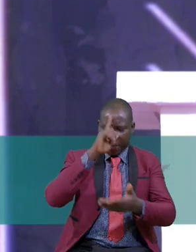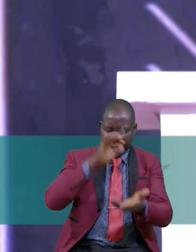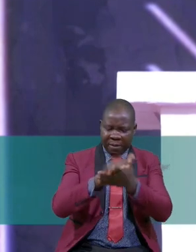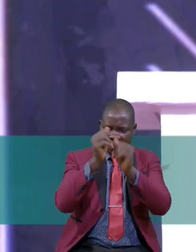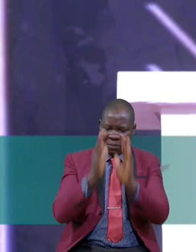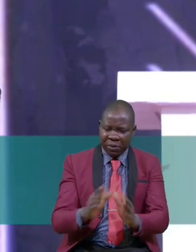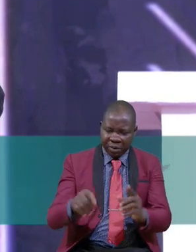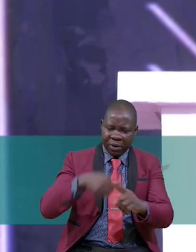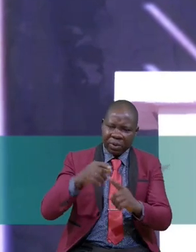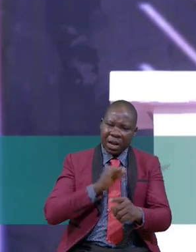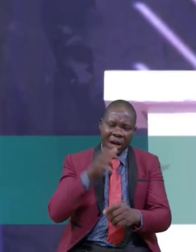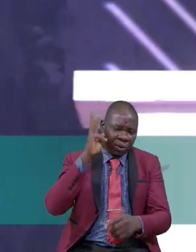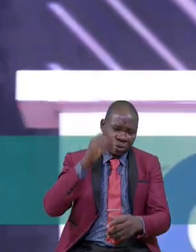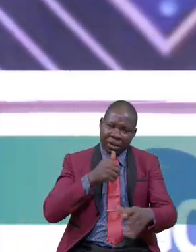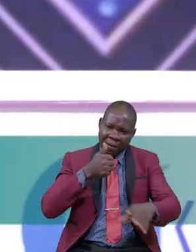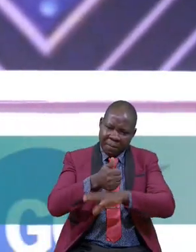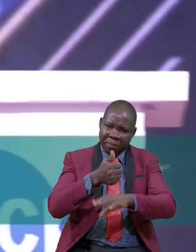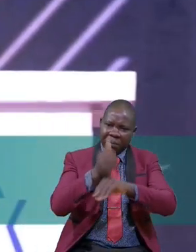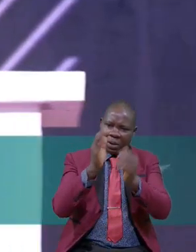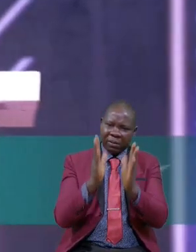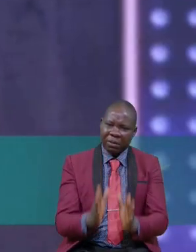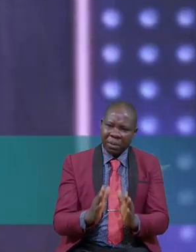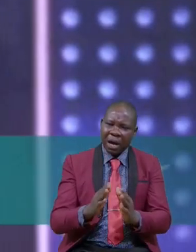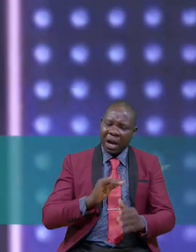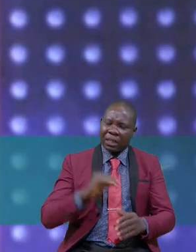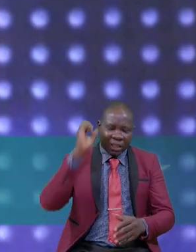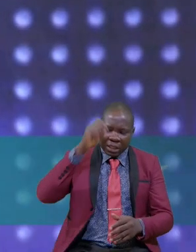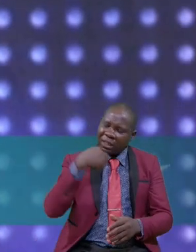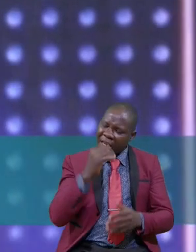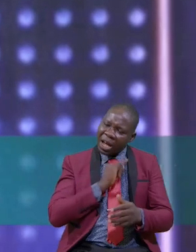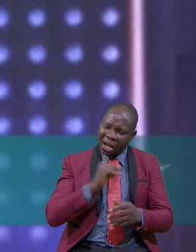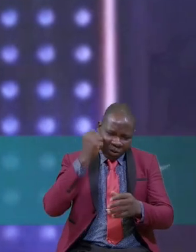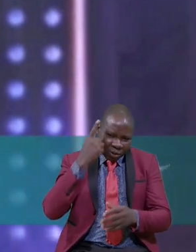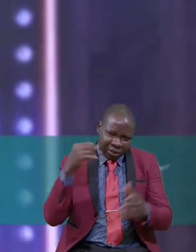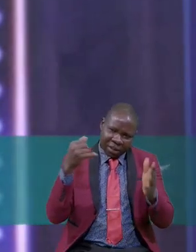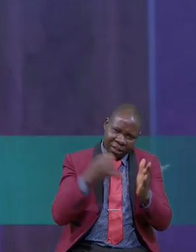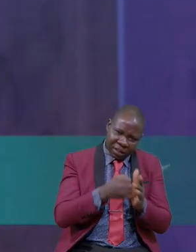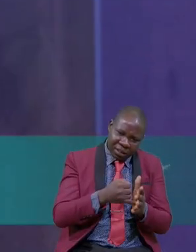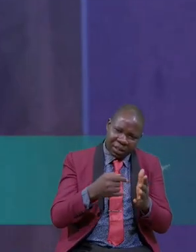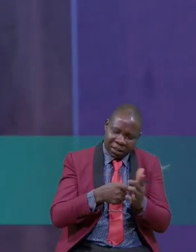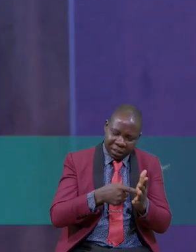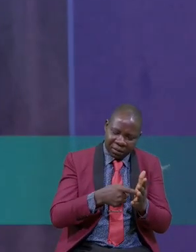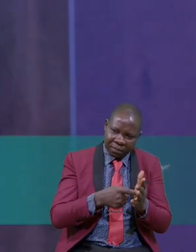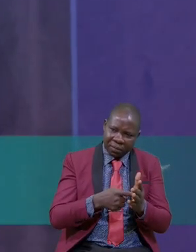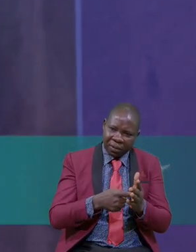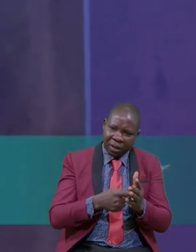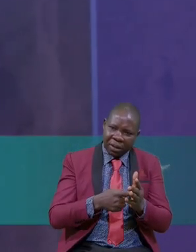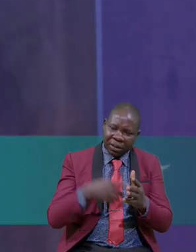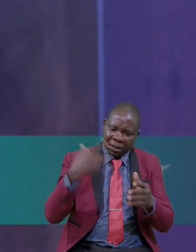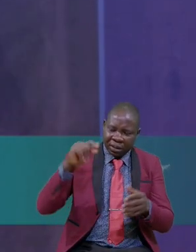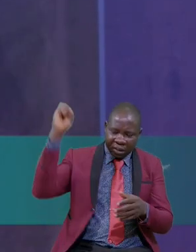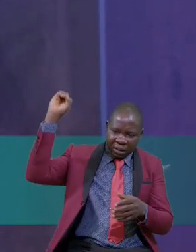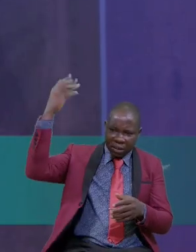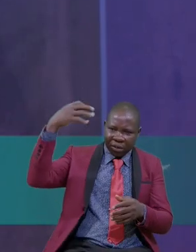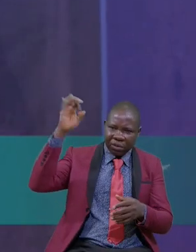ceci, il a fallu la grâce de Dieu. Et il dit, et la grâce de notre Seigneur a